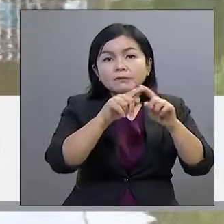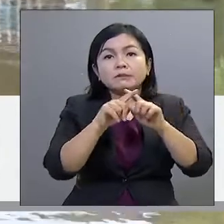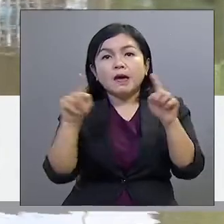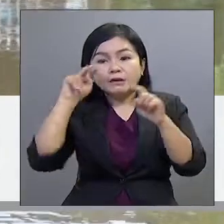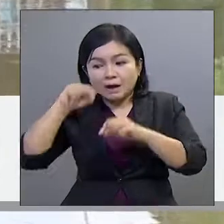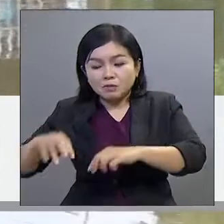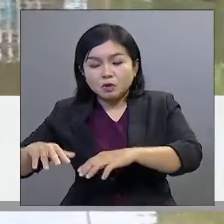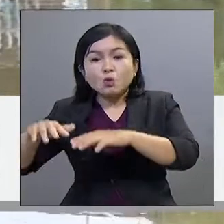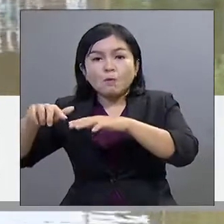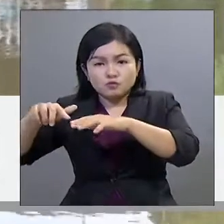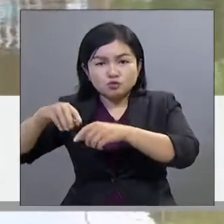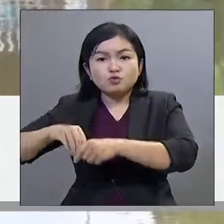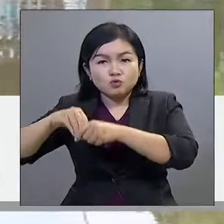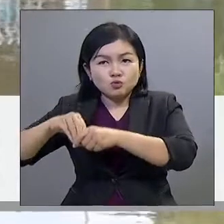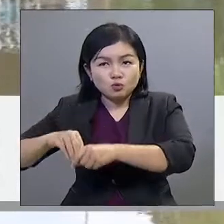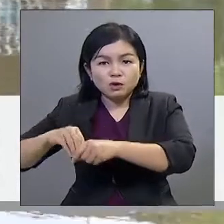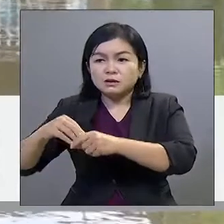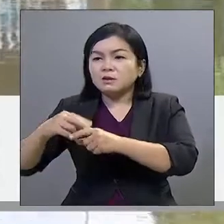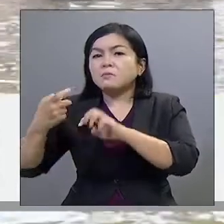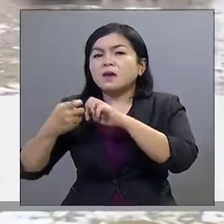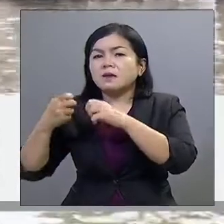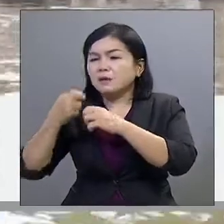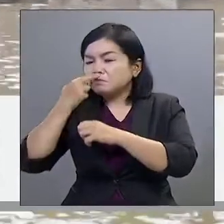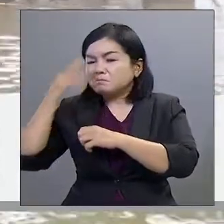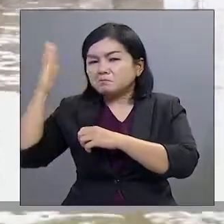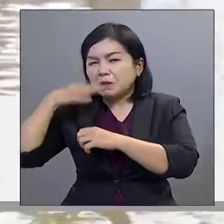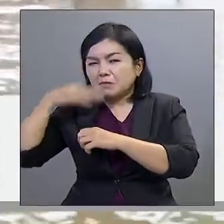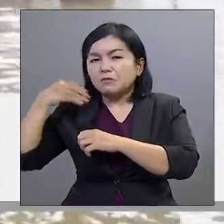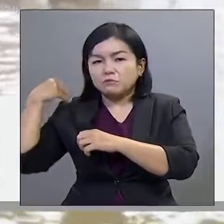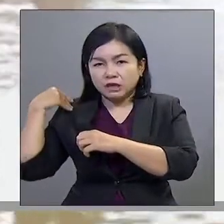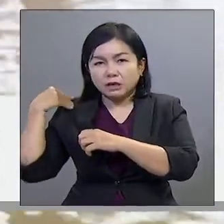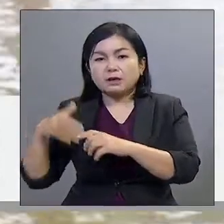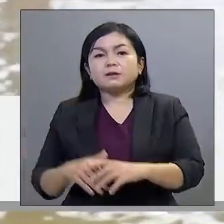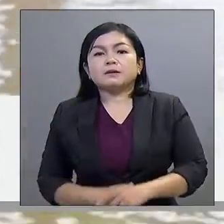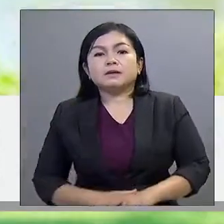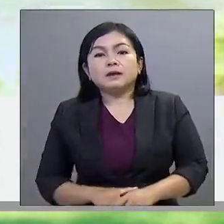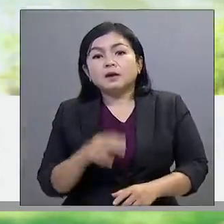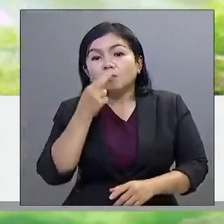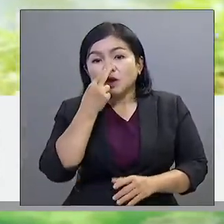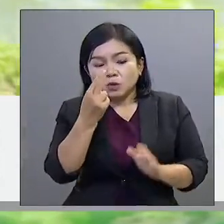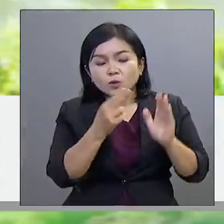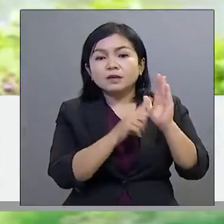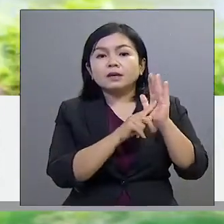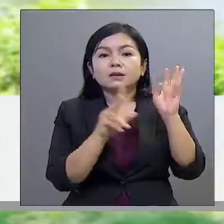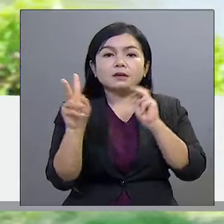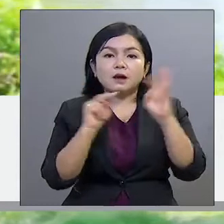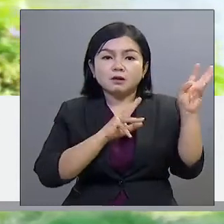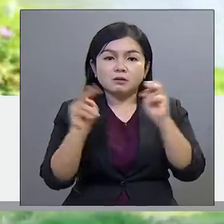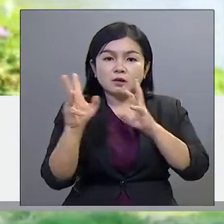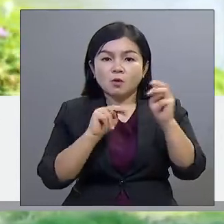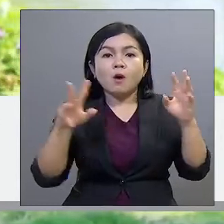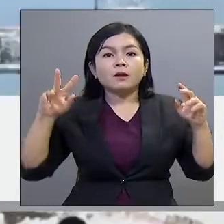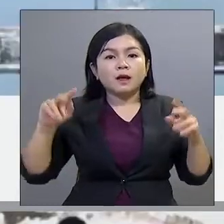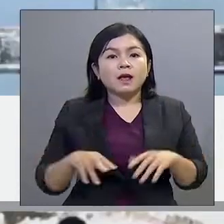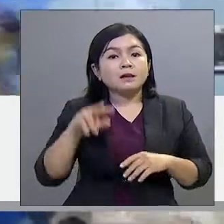บางจุดน้ำท่วมขังก็จะมีปัญหาแบบนี้ค่ะที่จังหวัดนครสวรรค์ค่ะบริเวณจุดรวมแม่